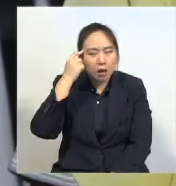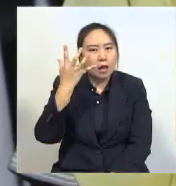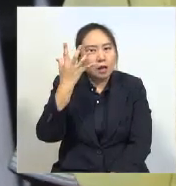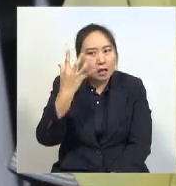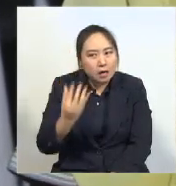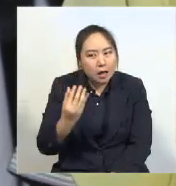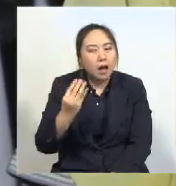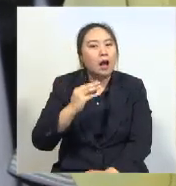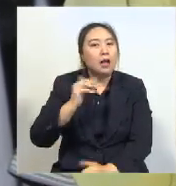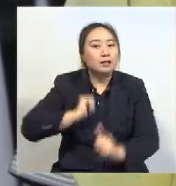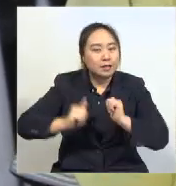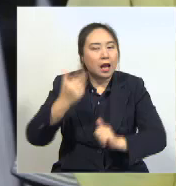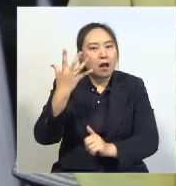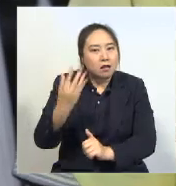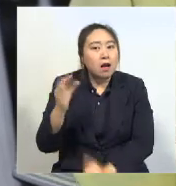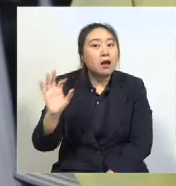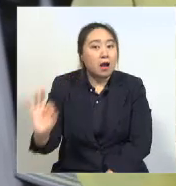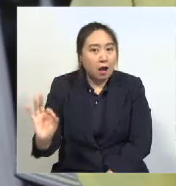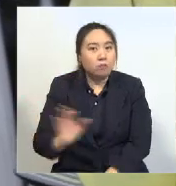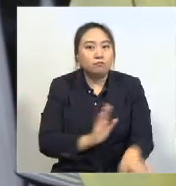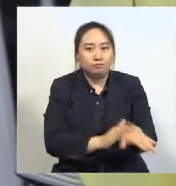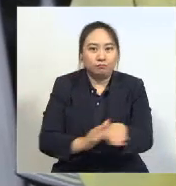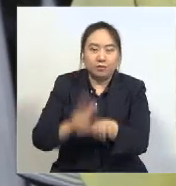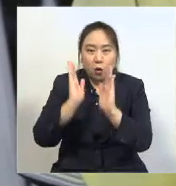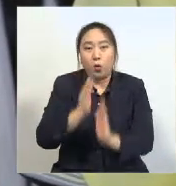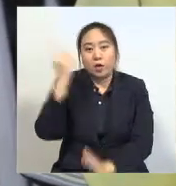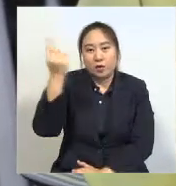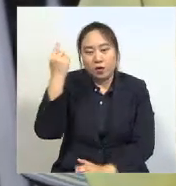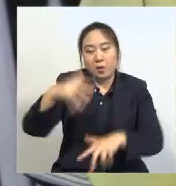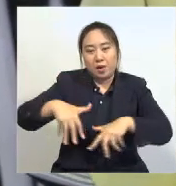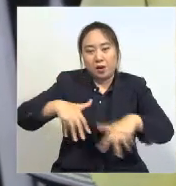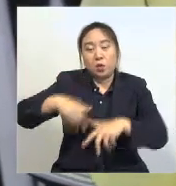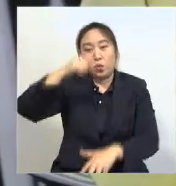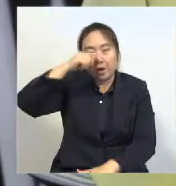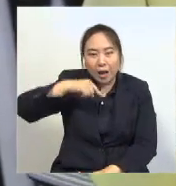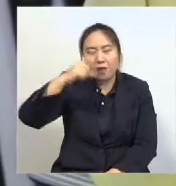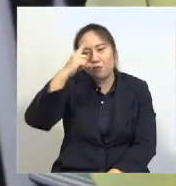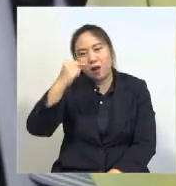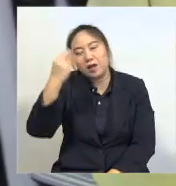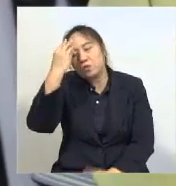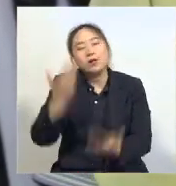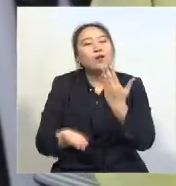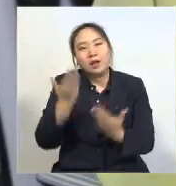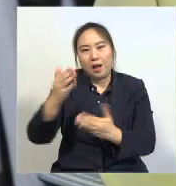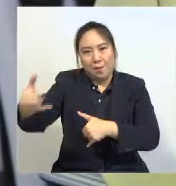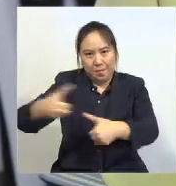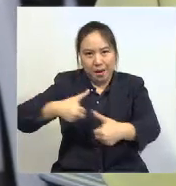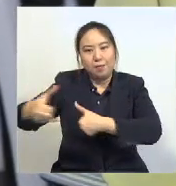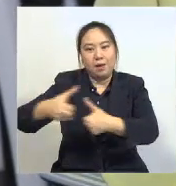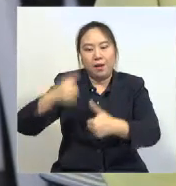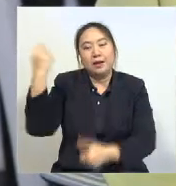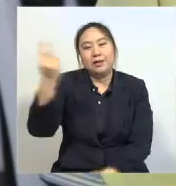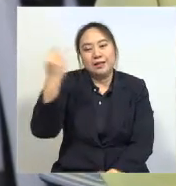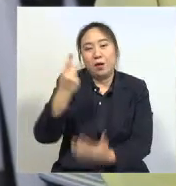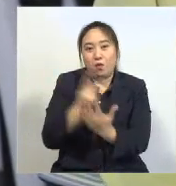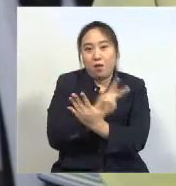การแสดงนะคะก็ขอเชิญชวนนักท่องเที่ยวพี่น้องประชาชนทั้งชาวไทยต่างประเทศนะคะเข้ามาเที่ยวเมื